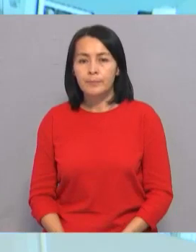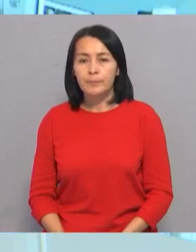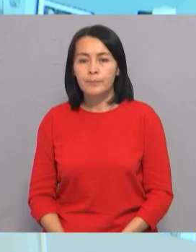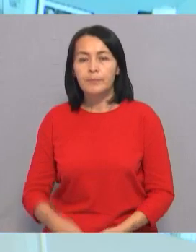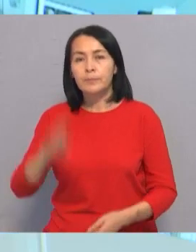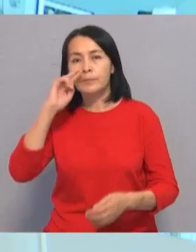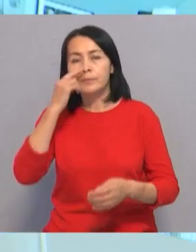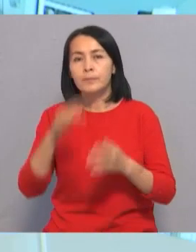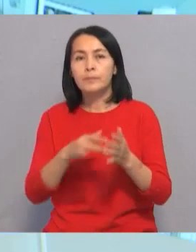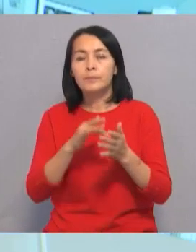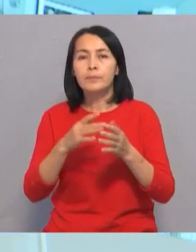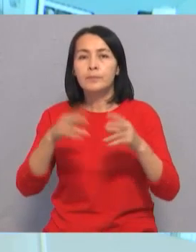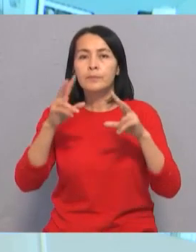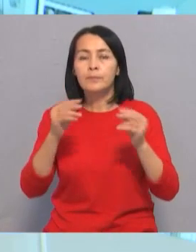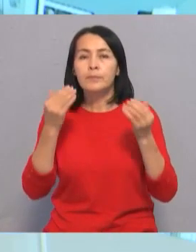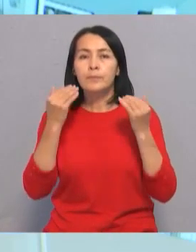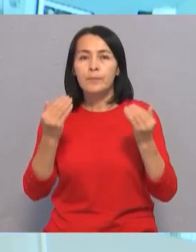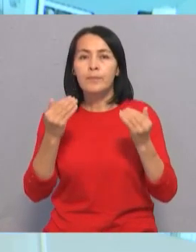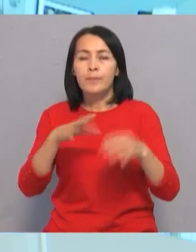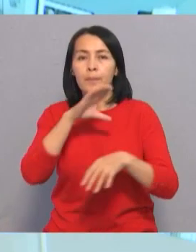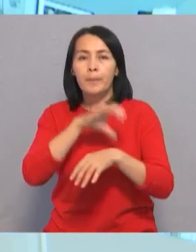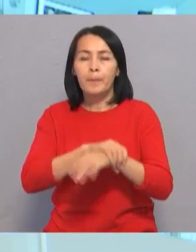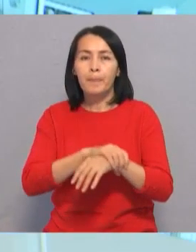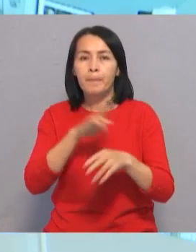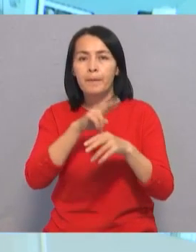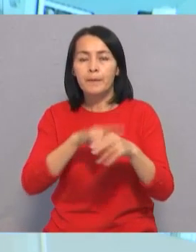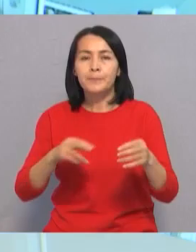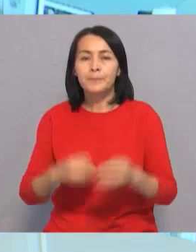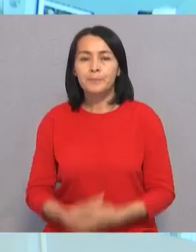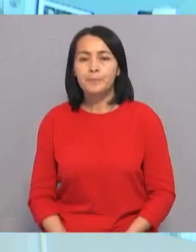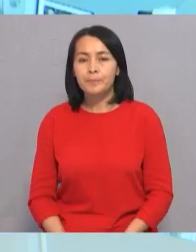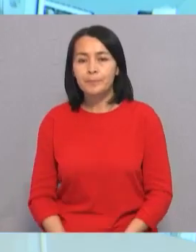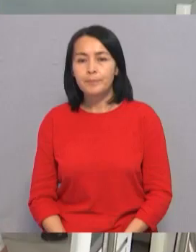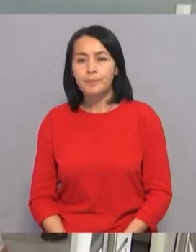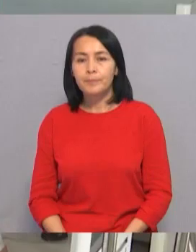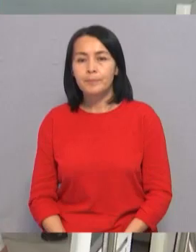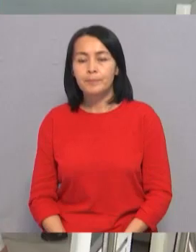Орудовавшего в Шымкенте профессионального домушника арестовали полицейские.